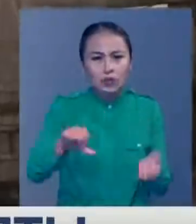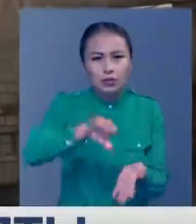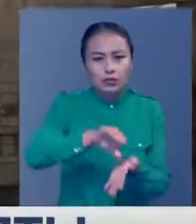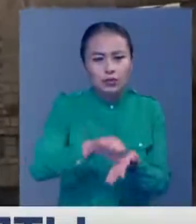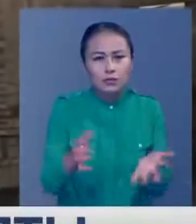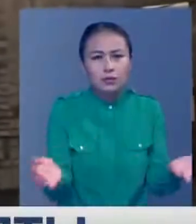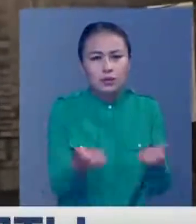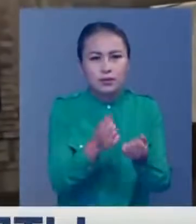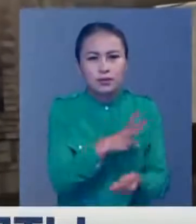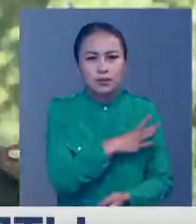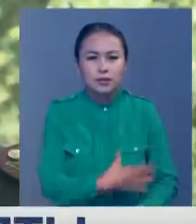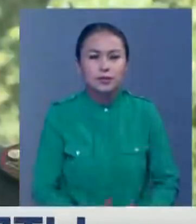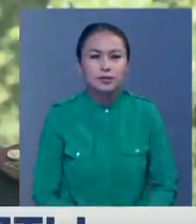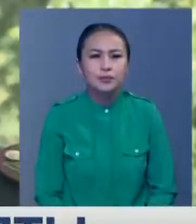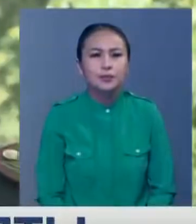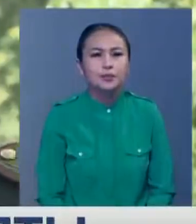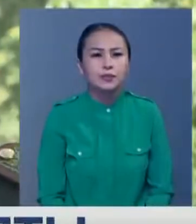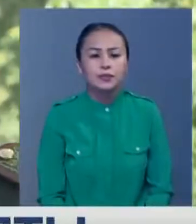жұмылдырылған.